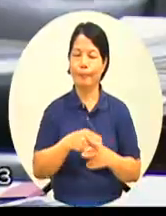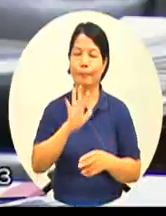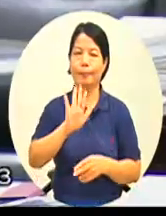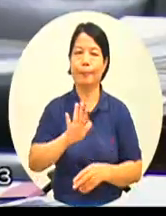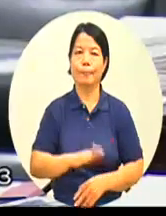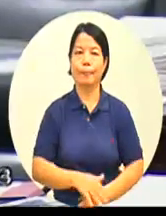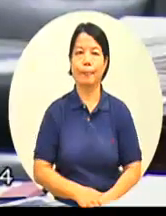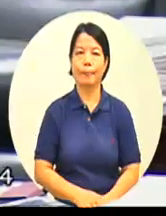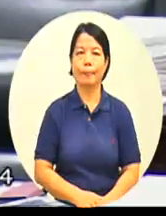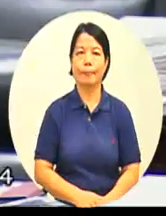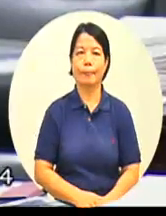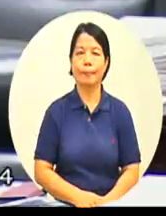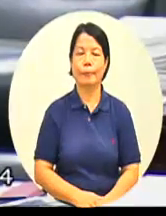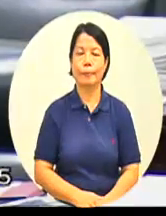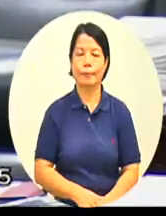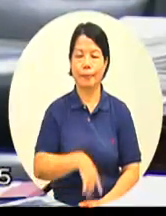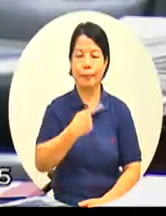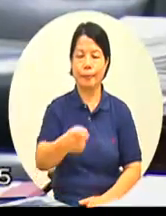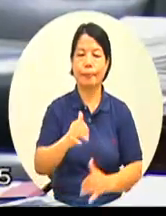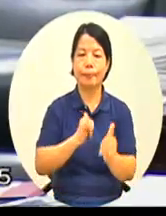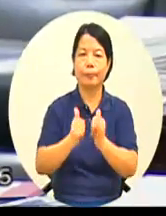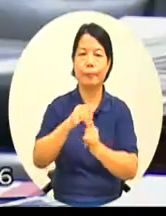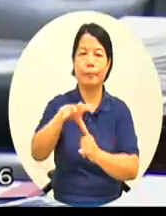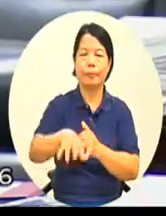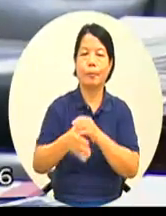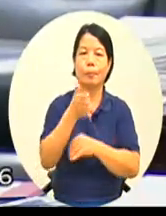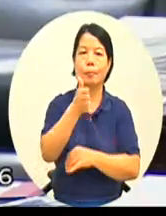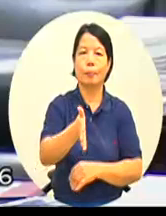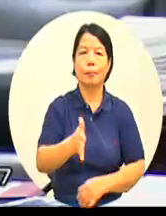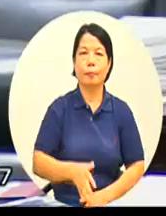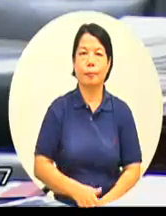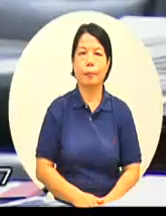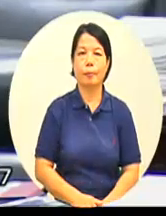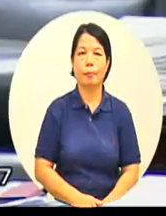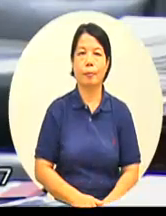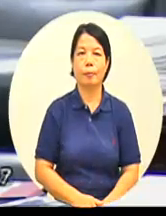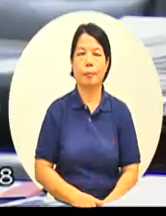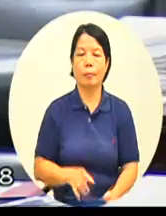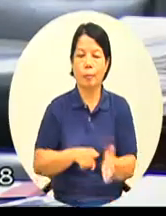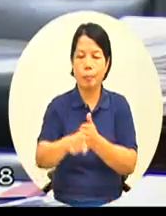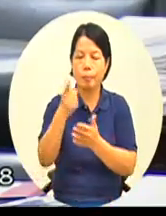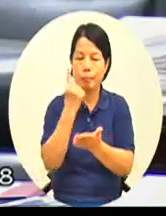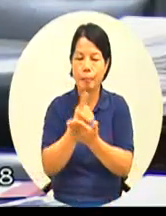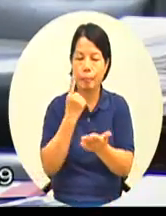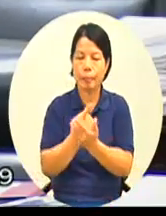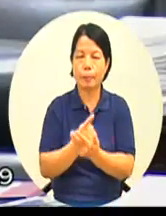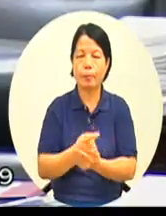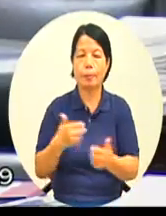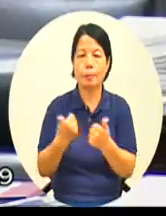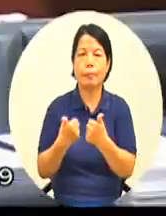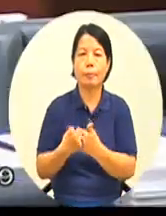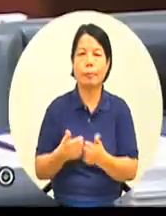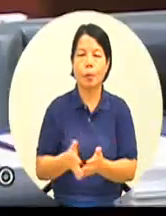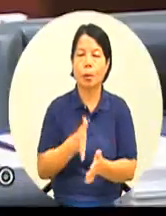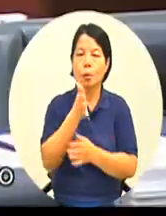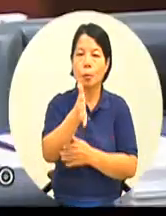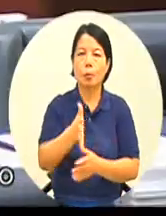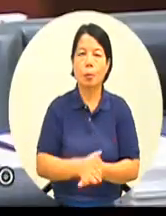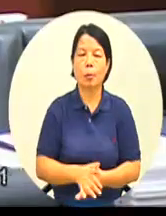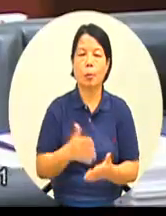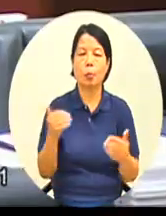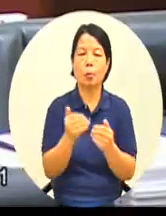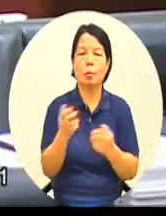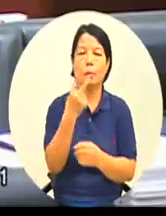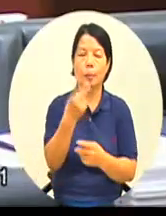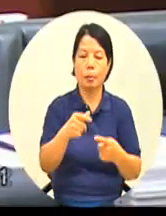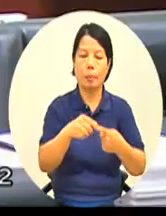想我要再过来问社会局哈，社会局那个我一直以来每一次会起那个部门都要跟你问的两个问题，就